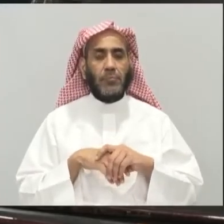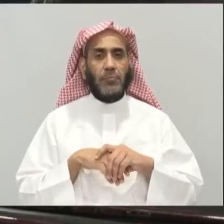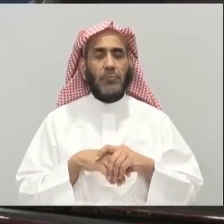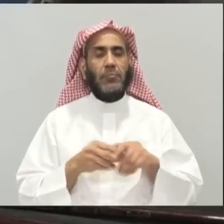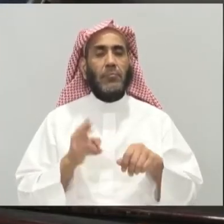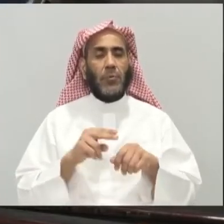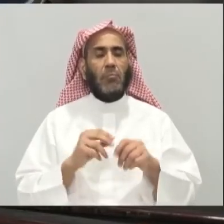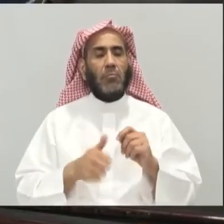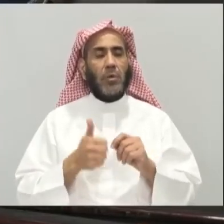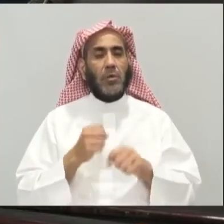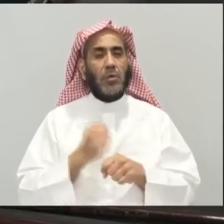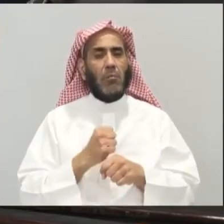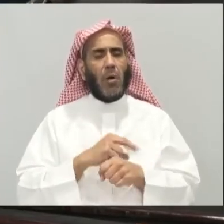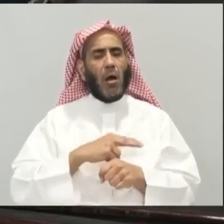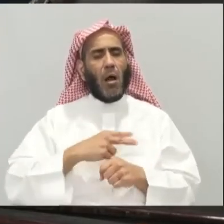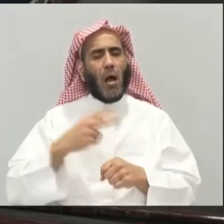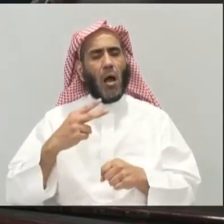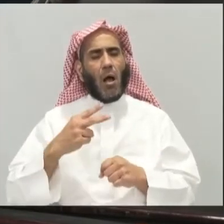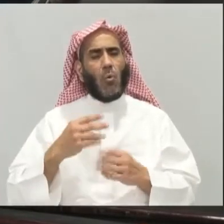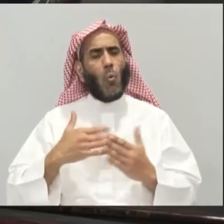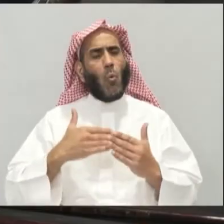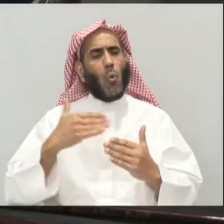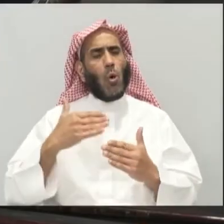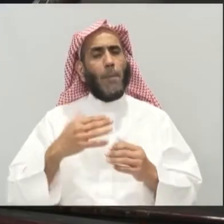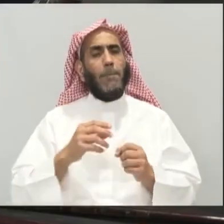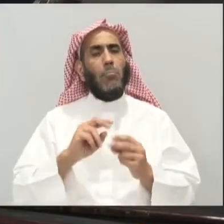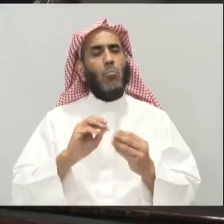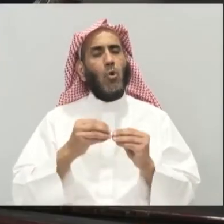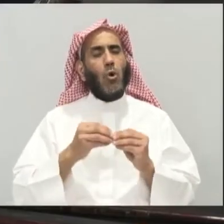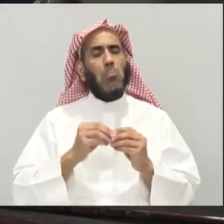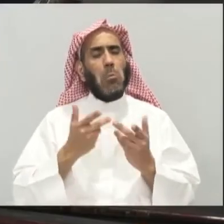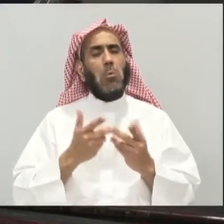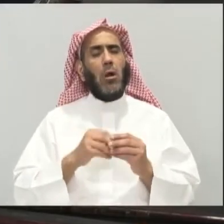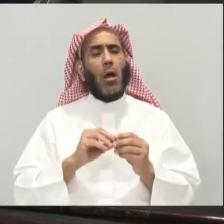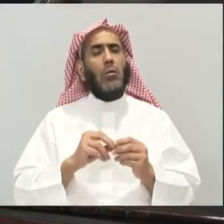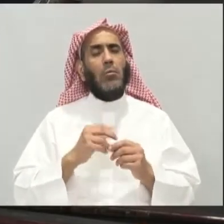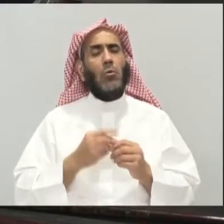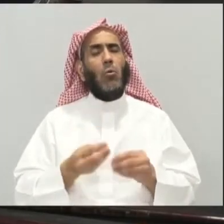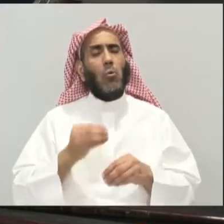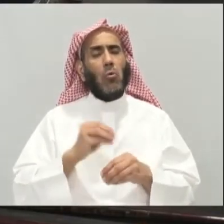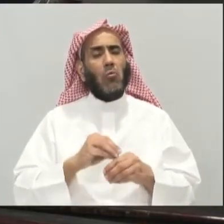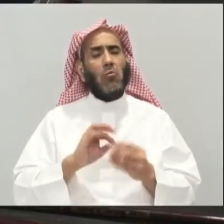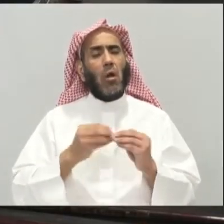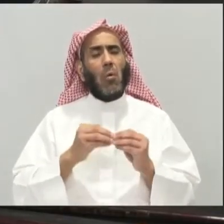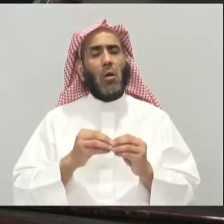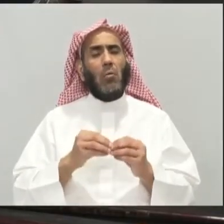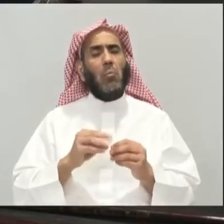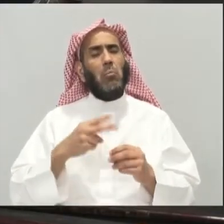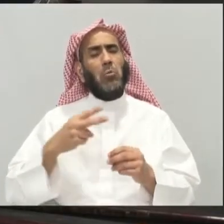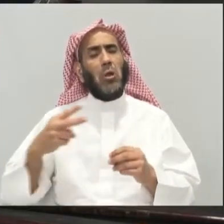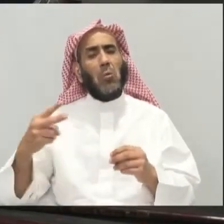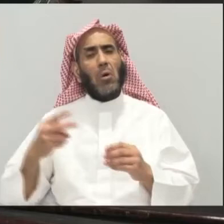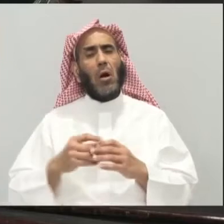ايضا بمكان استخدام اكثر من لون على هذه القطعه نفسها نظيف اللي هو الوان متنوعه